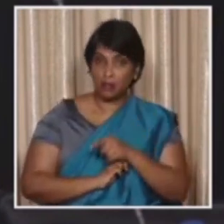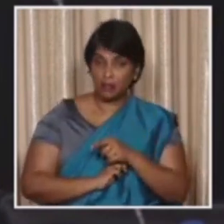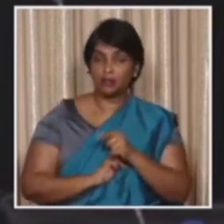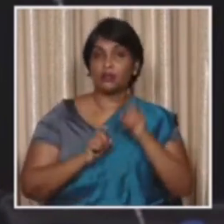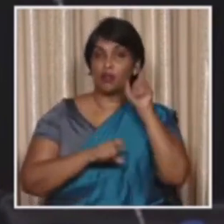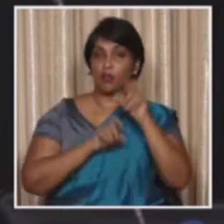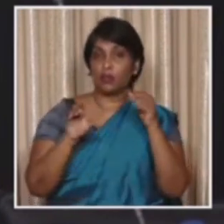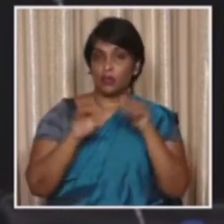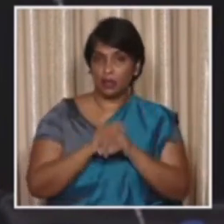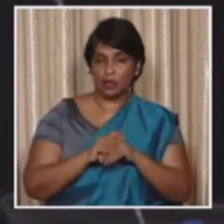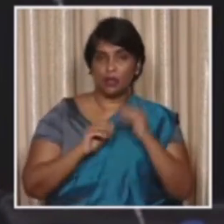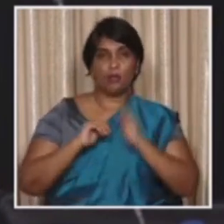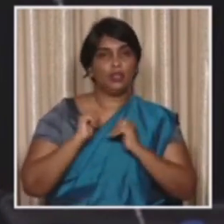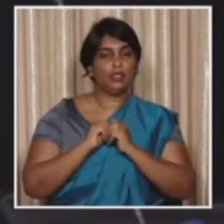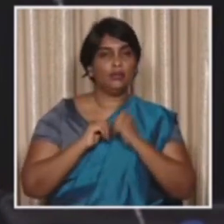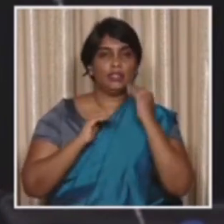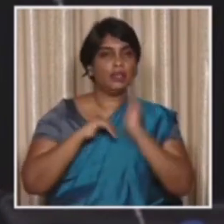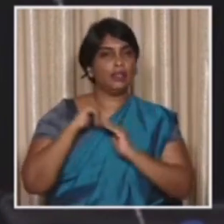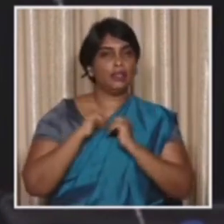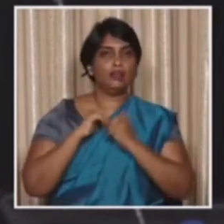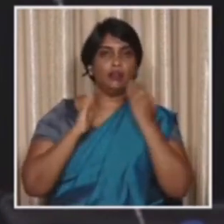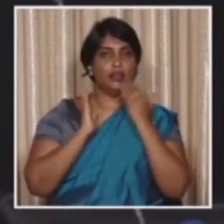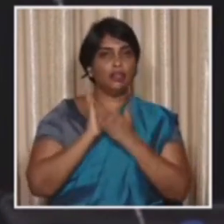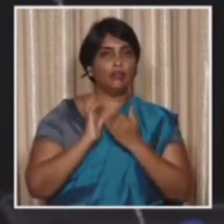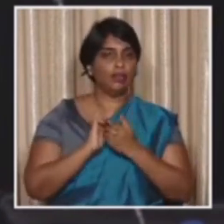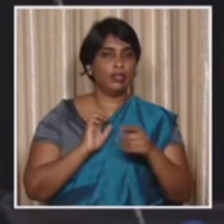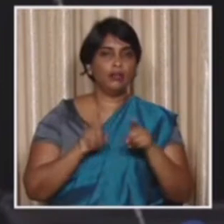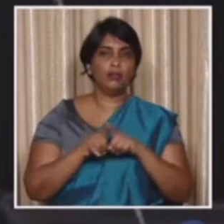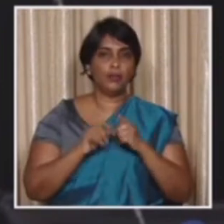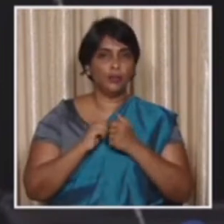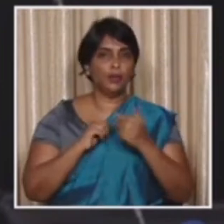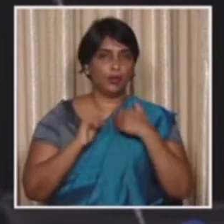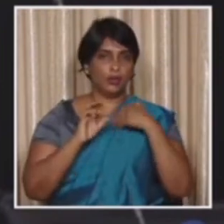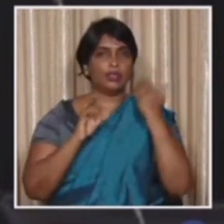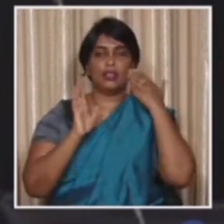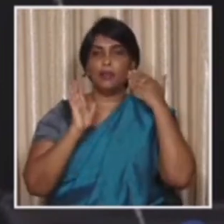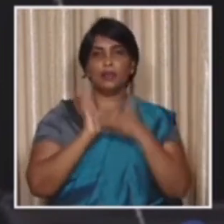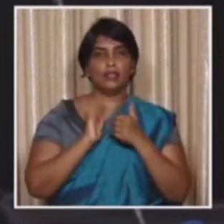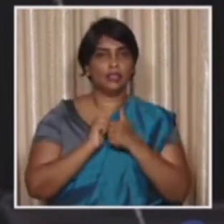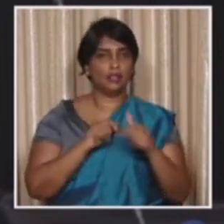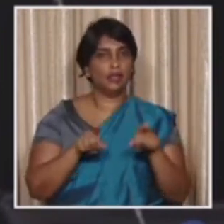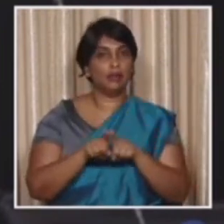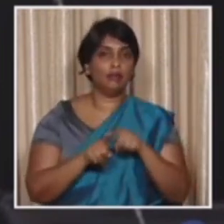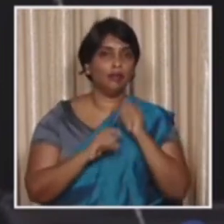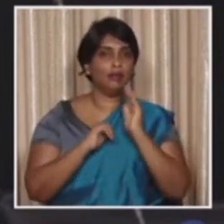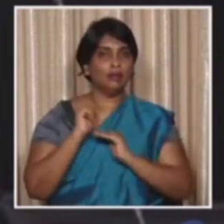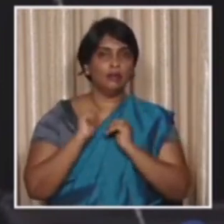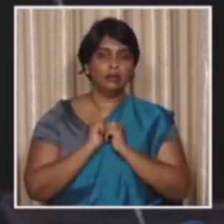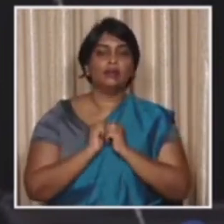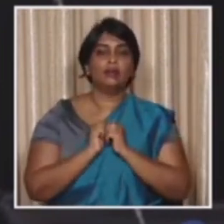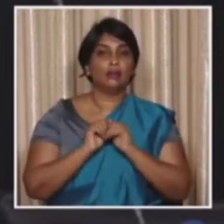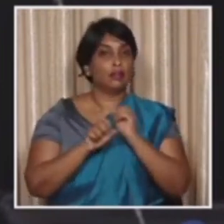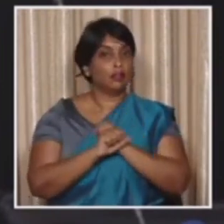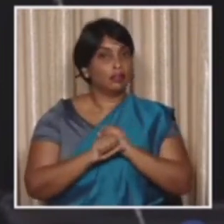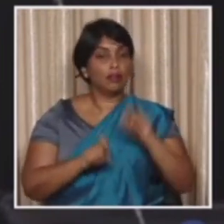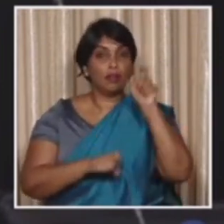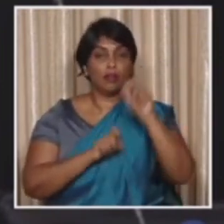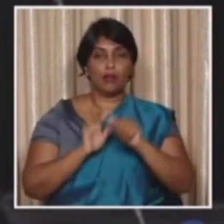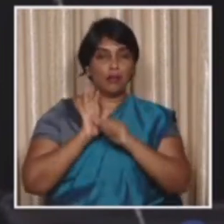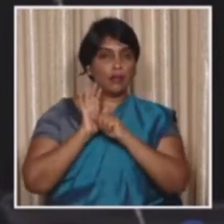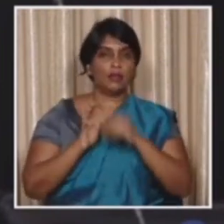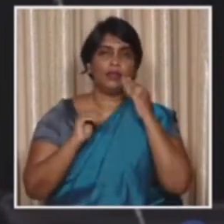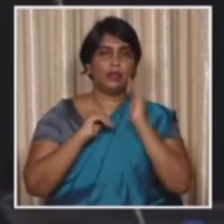හිටියයි කියලා ඒක මට්ටු කරන්න. ඒක මට්ටු කරන්න අපි හදන නීතියෙන් එහෙම නැති පිරිස මට්ටු කරන්න බැරි වෙන්න